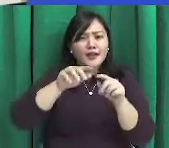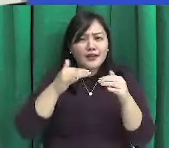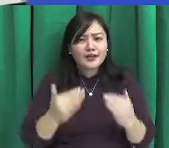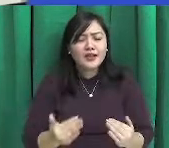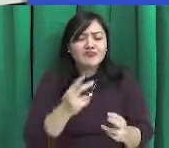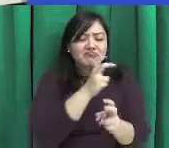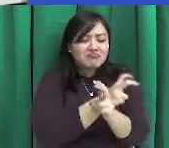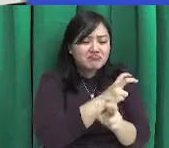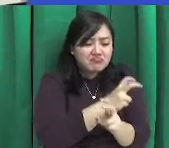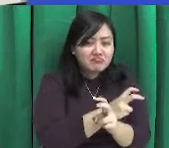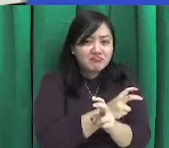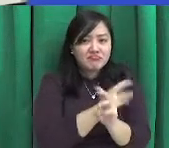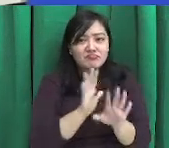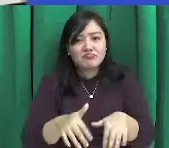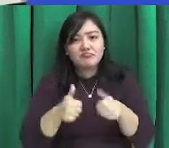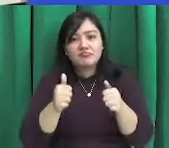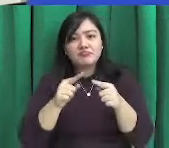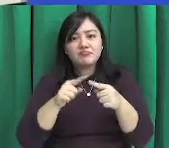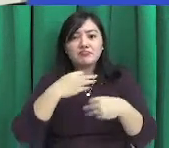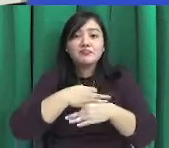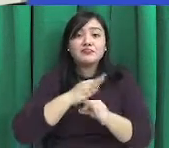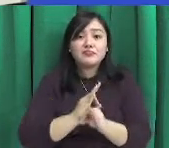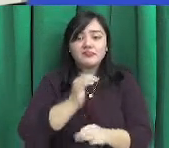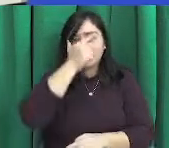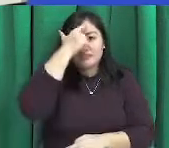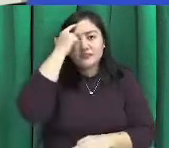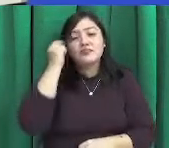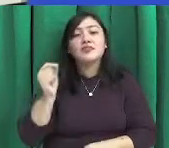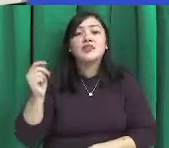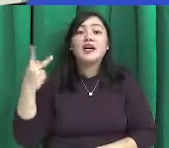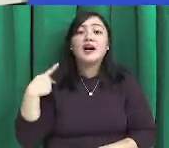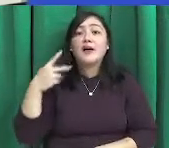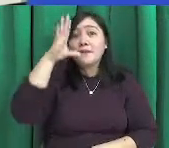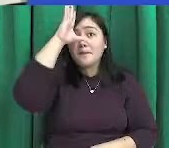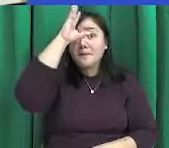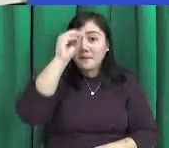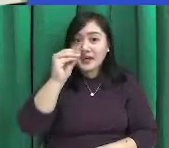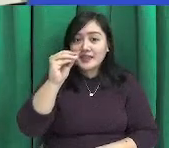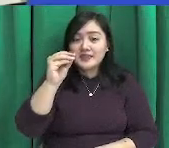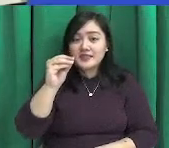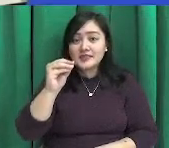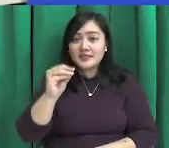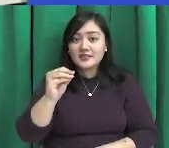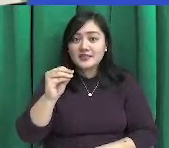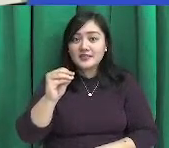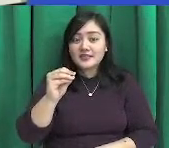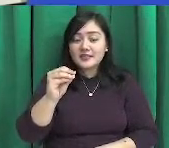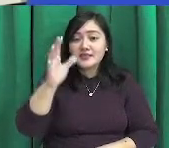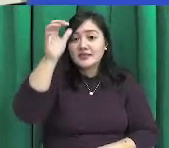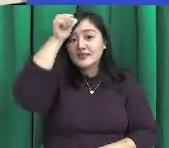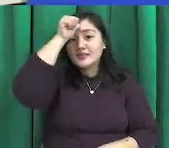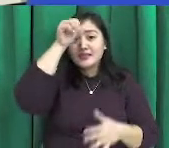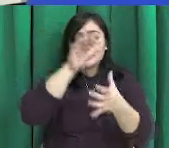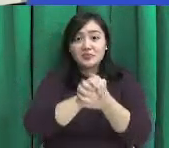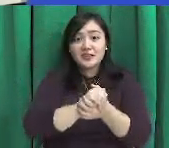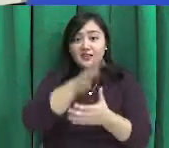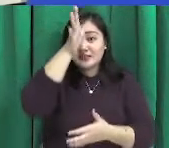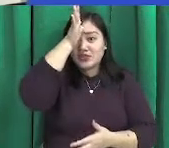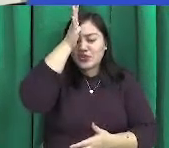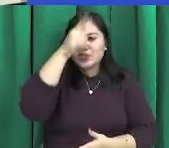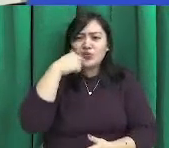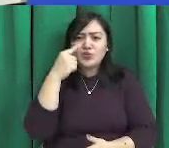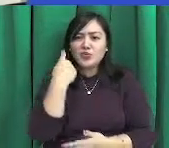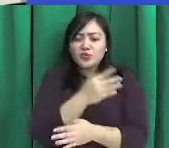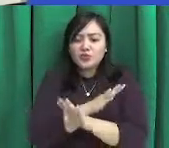i-deal. Bakit? May mga lalaki rin kasi na hindi po nila binabago ang kanilang pamamaraan. You see,